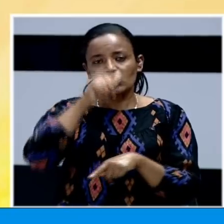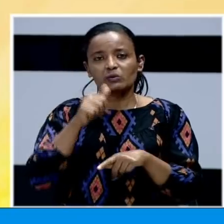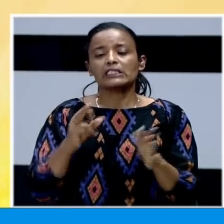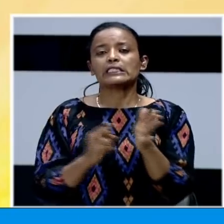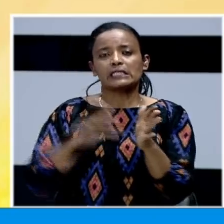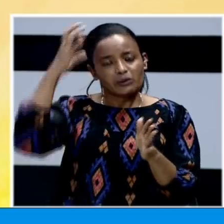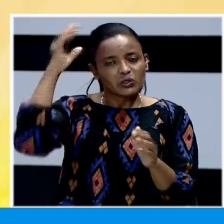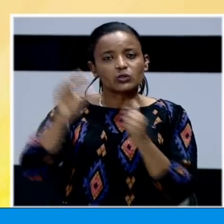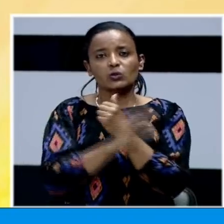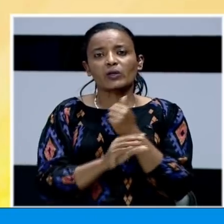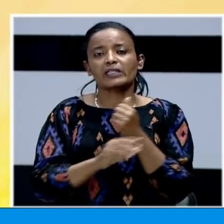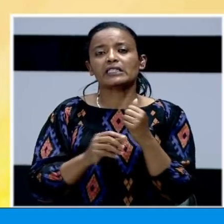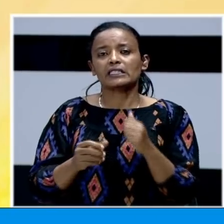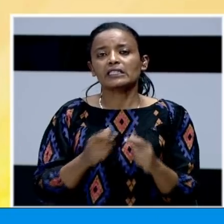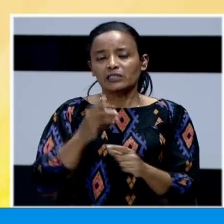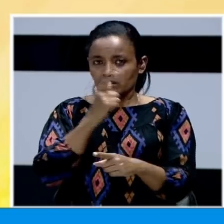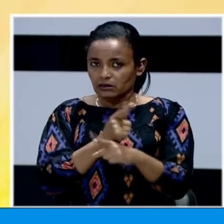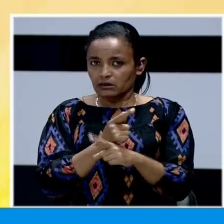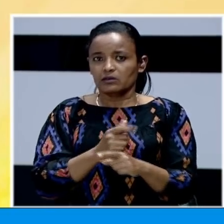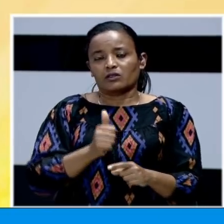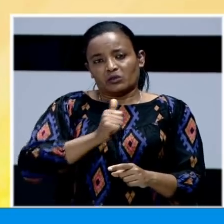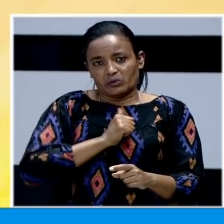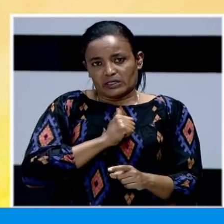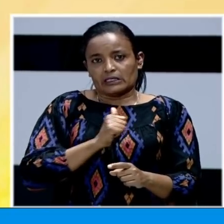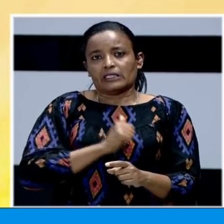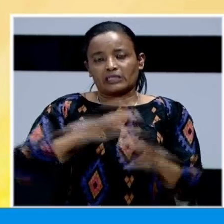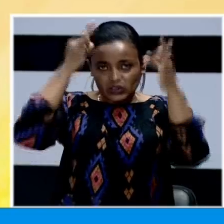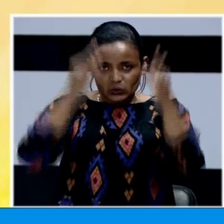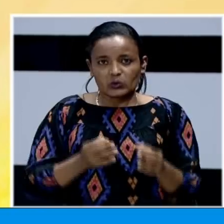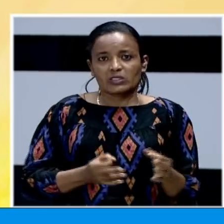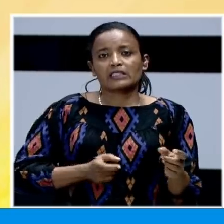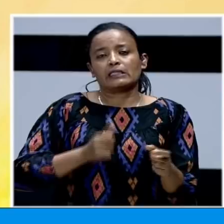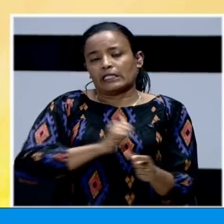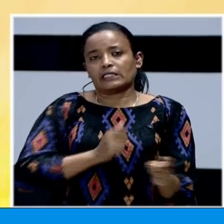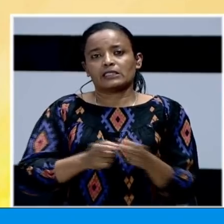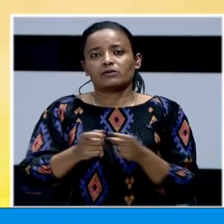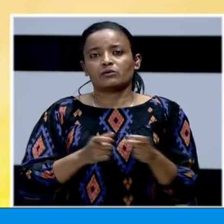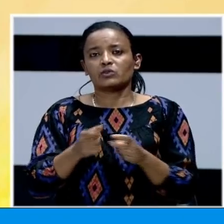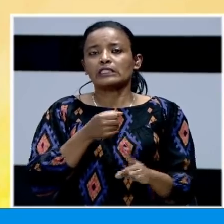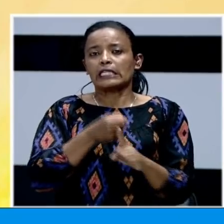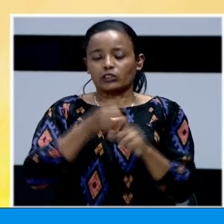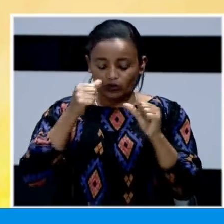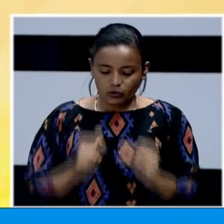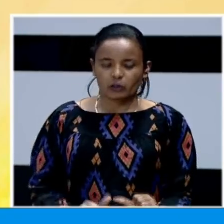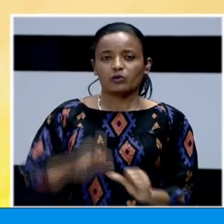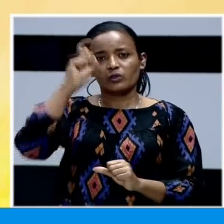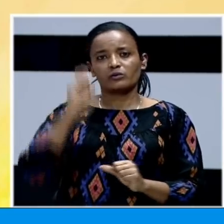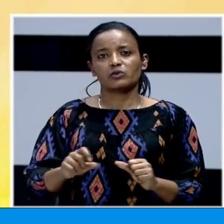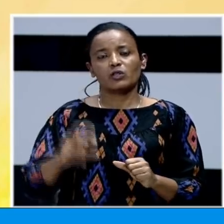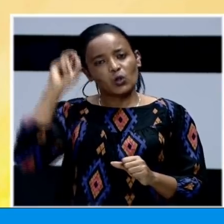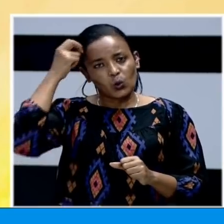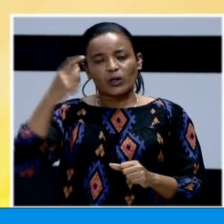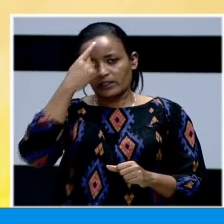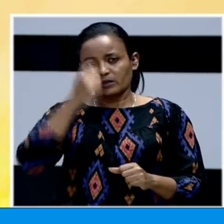حق منقست عقرنا زراع قصلو مسل عرس وسانن عرس محدران كموازا كيسونو كالسوم كحيولو كمز قباح وحات كمز